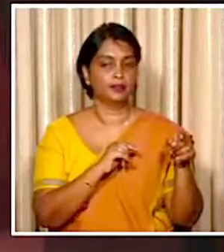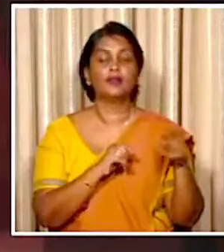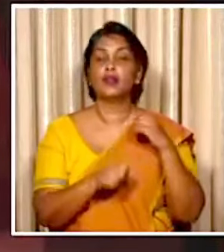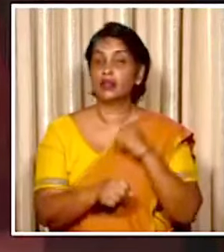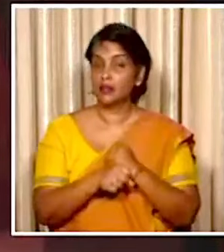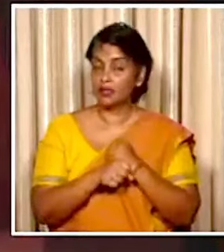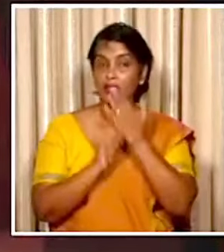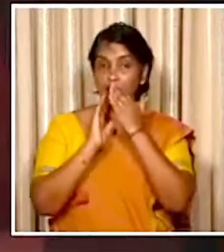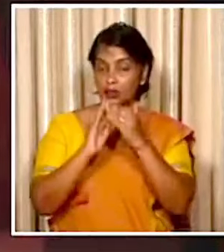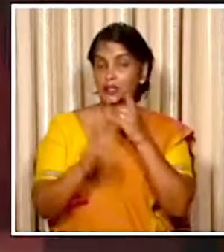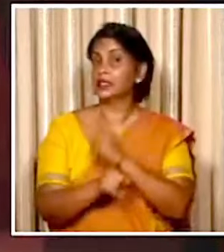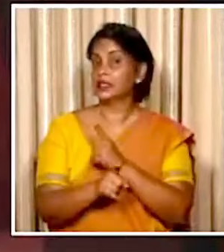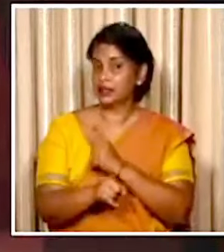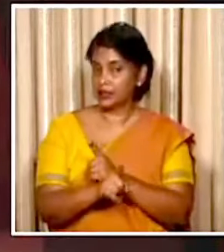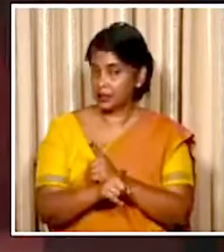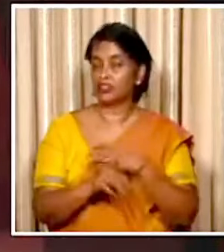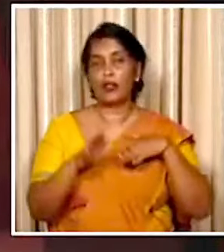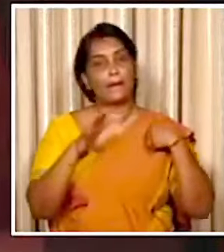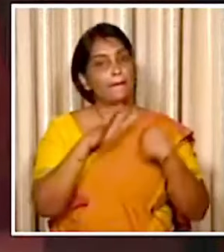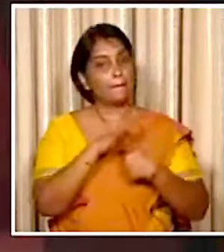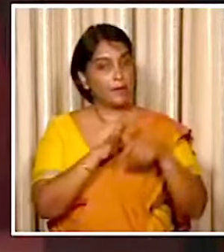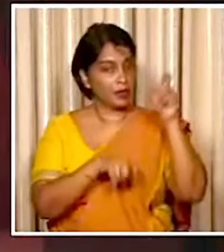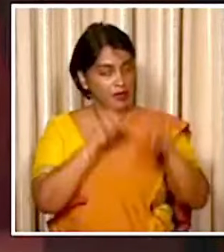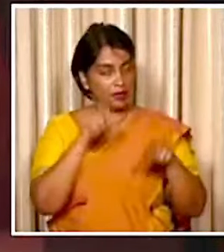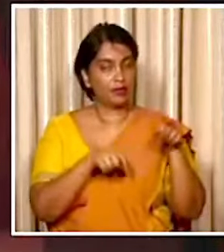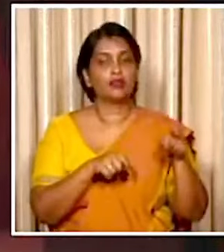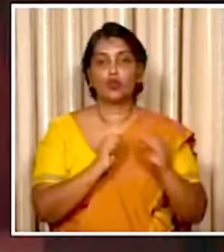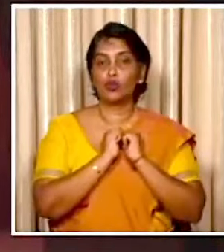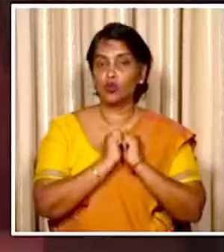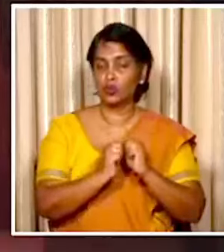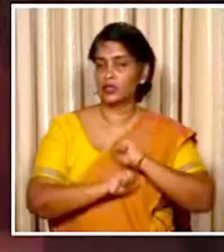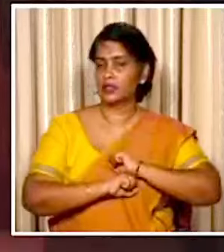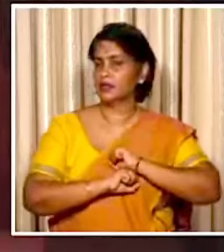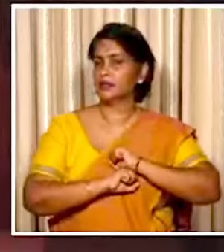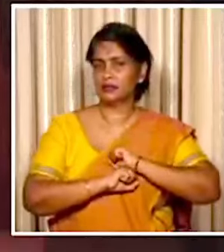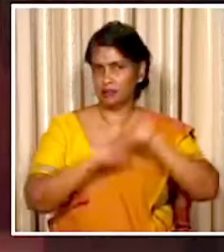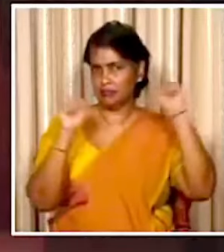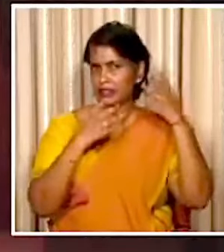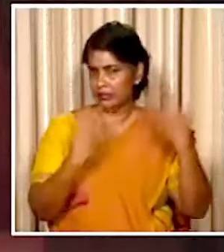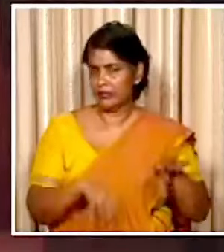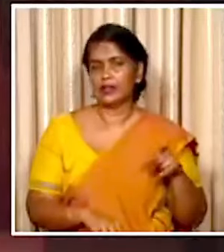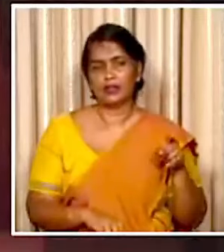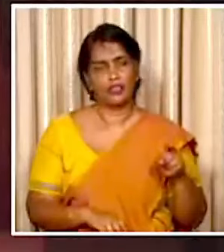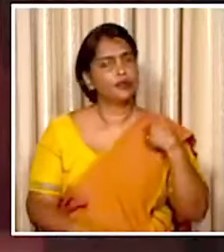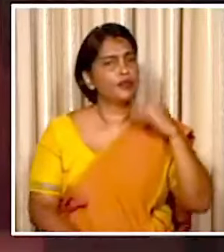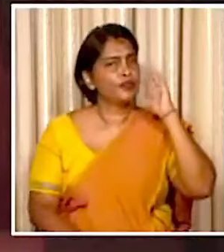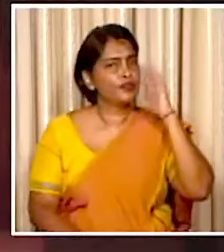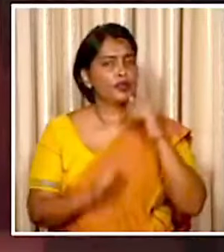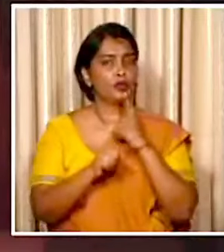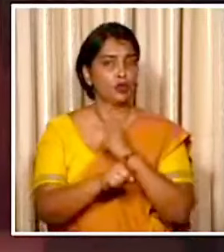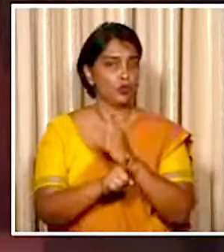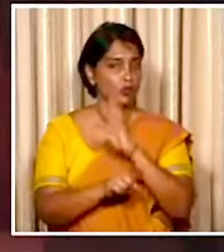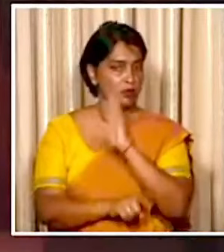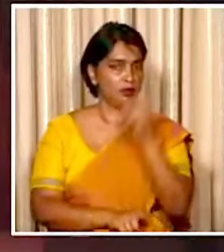රජයේ පාසල්වල ගුරුවරුන් සහ විදුහල්පතිවරුන් වෘත්තීය ක්‍රියාමාර්ගයකට එළඹුණා විශේෂයෙන්ම